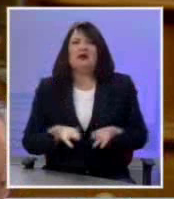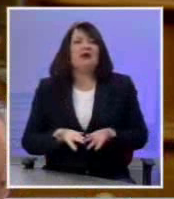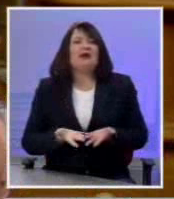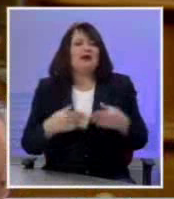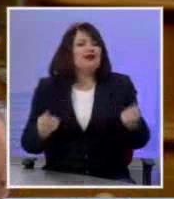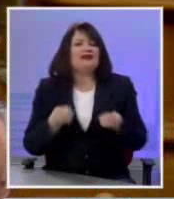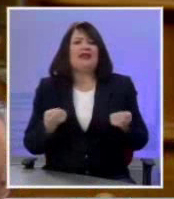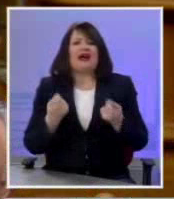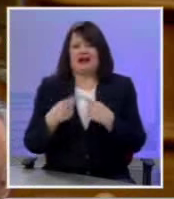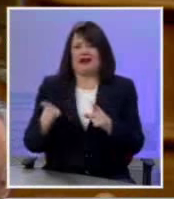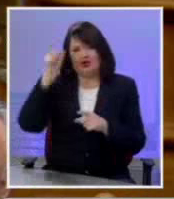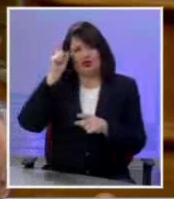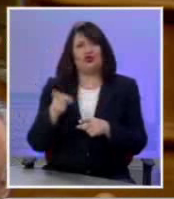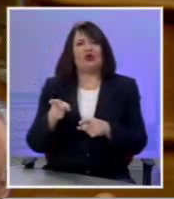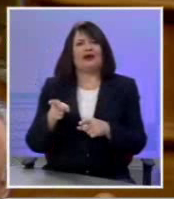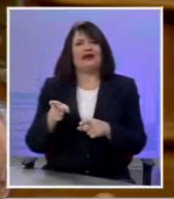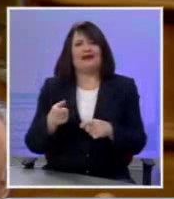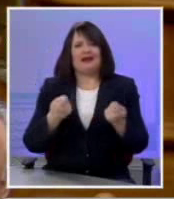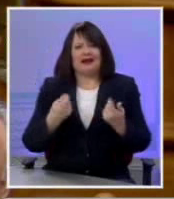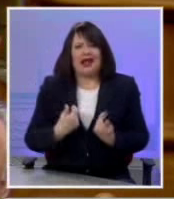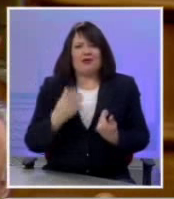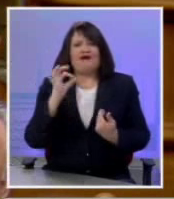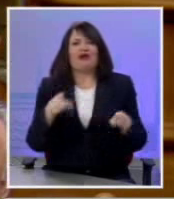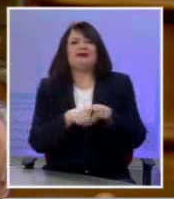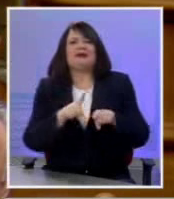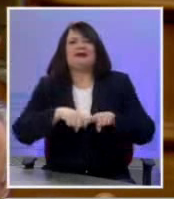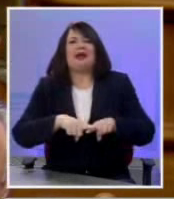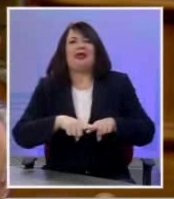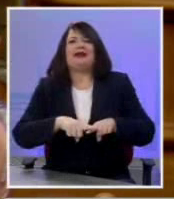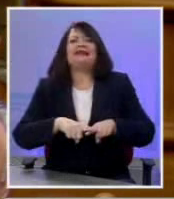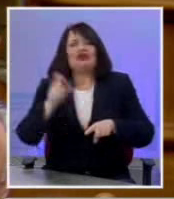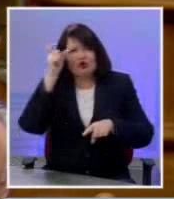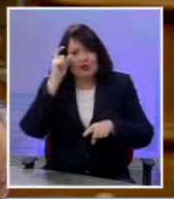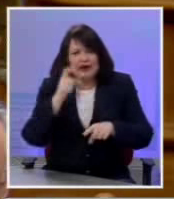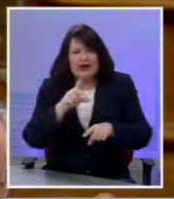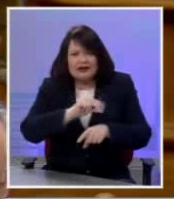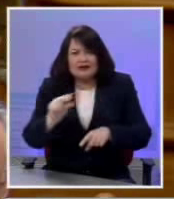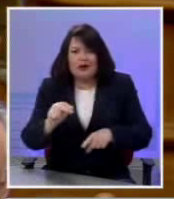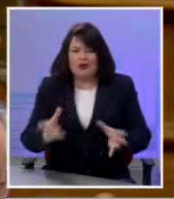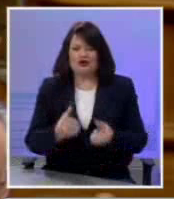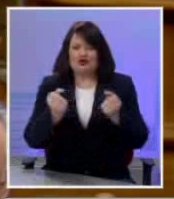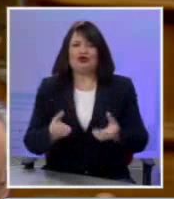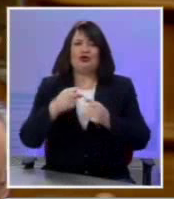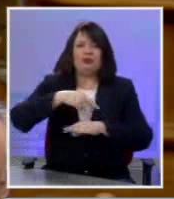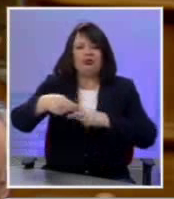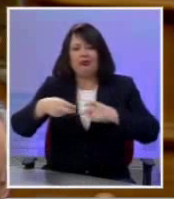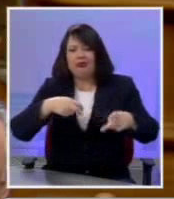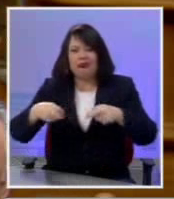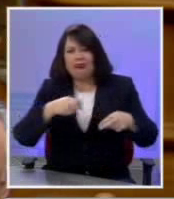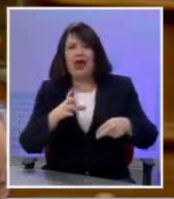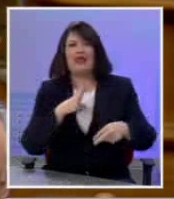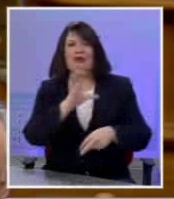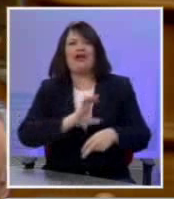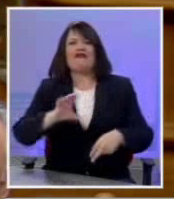θα κάναν διαφορετικό οι Τούρκοι από αυτό που κάνουμε εμείς και η Frontex. Να περισυλλέγουμε δηλαδή και να διασώζουμε τους ανθρώπους και εφόσον είμαστε στα ευρωπαϊκά